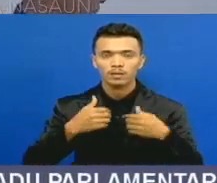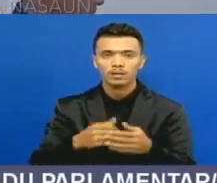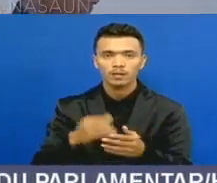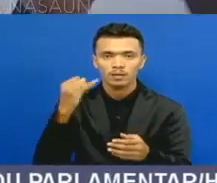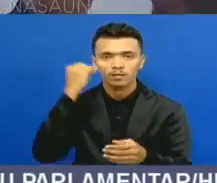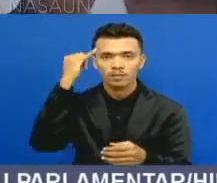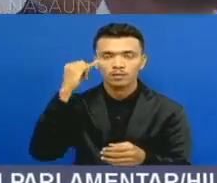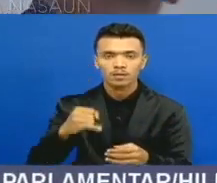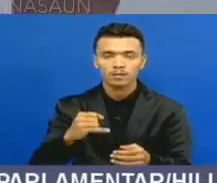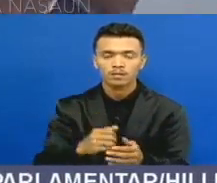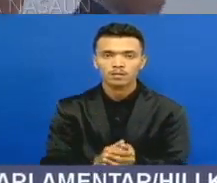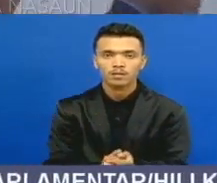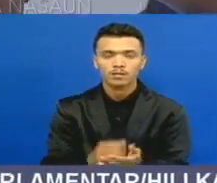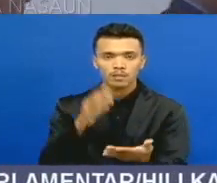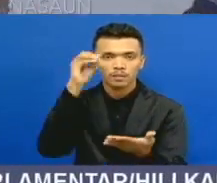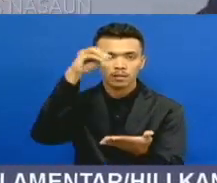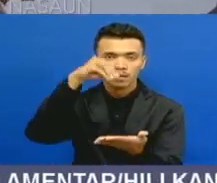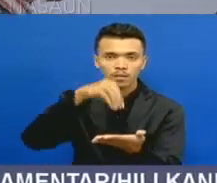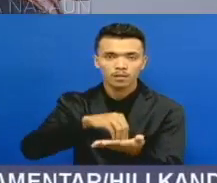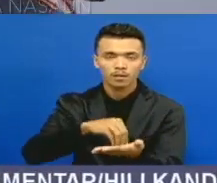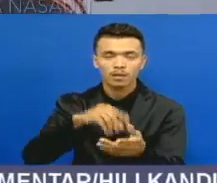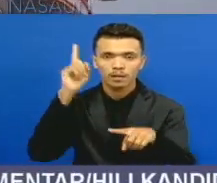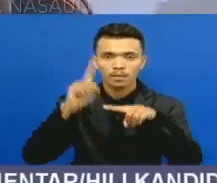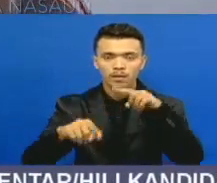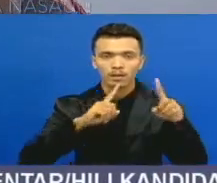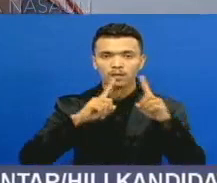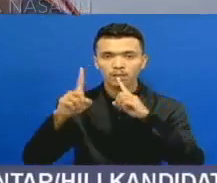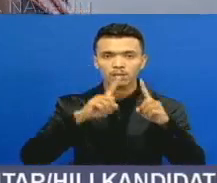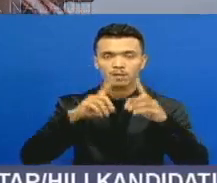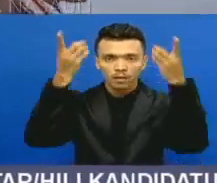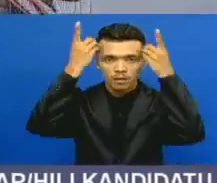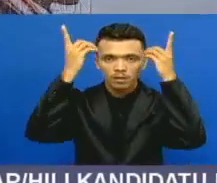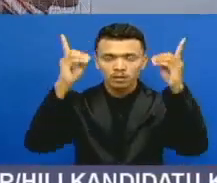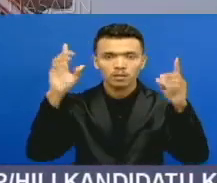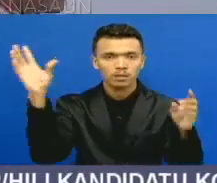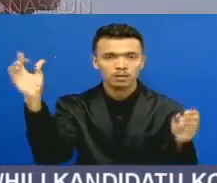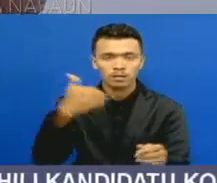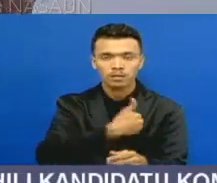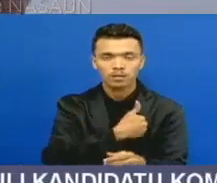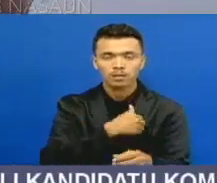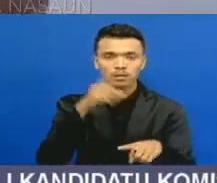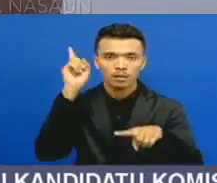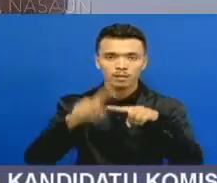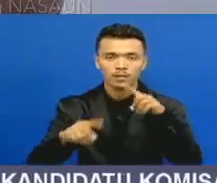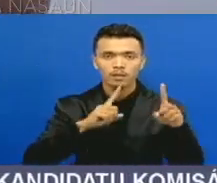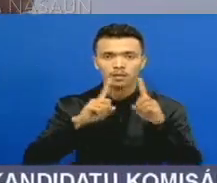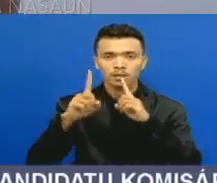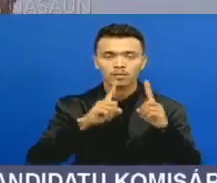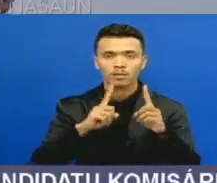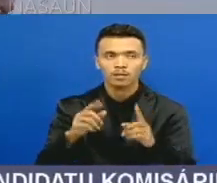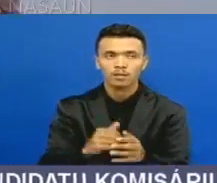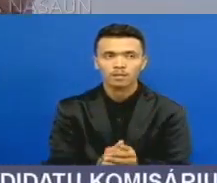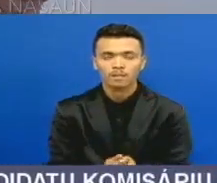colher, pode ter que pendente ela, nem vai lá ver colher, até pode decidir uma casa. Dia di Siria non sa la bella, non la percolia. Ma il presidente Simona che si